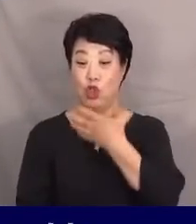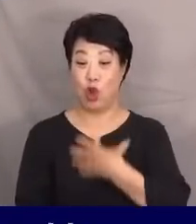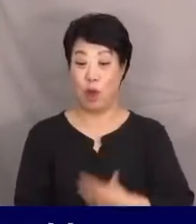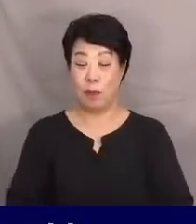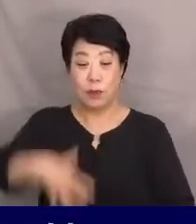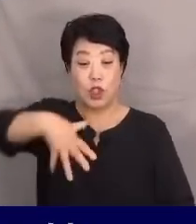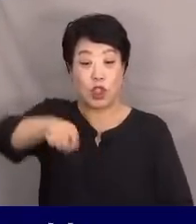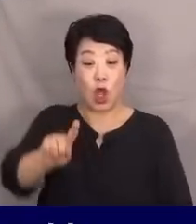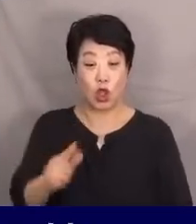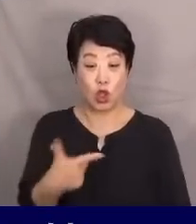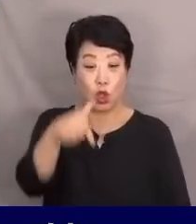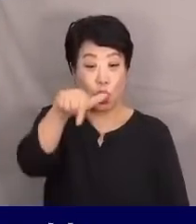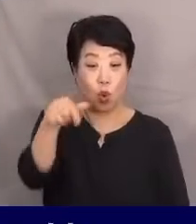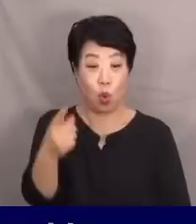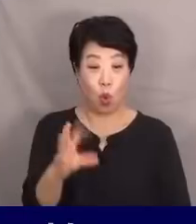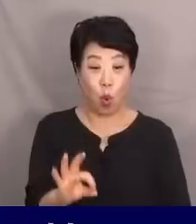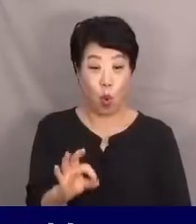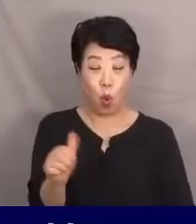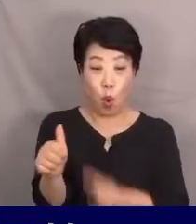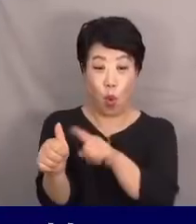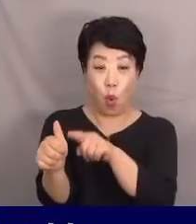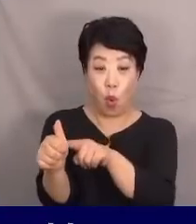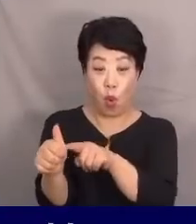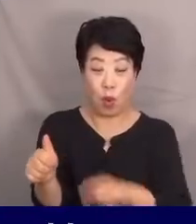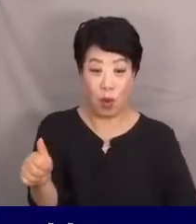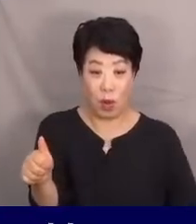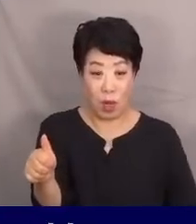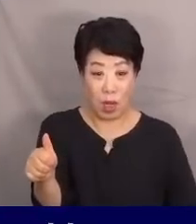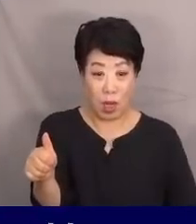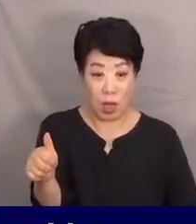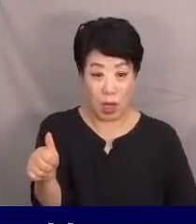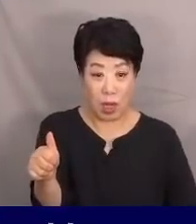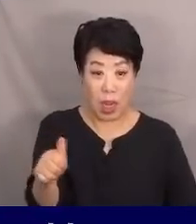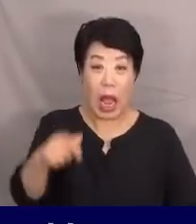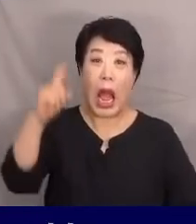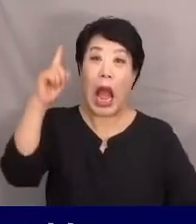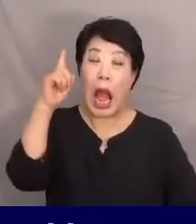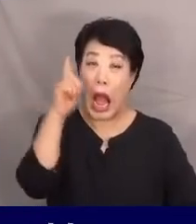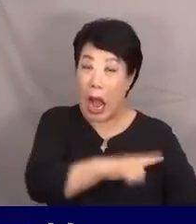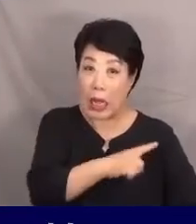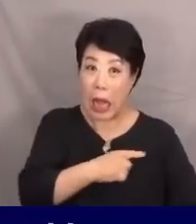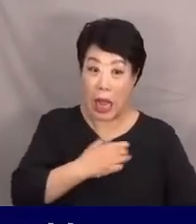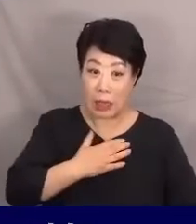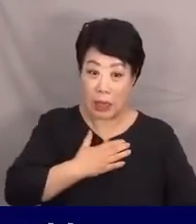천공은 모르는 사람 조문하면 악한 기운이 묻혀온다라고